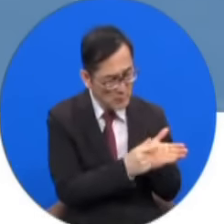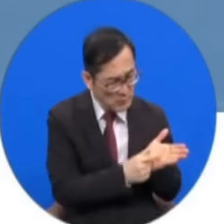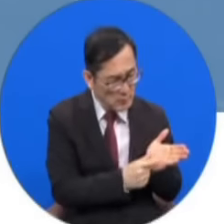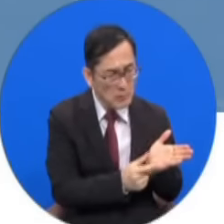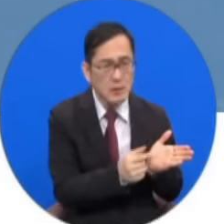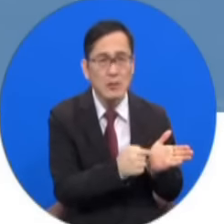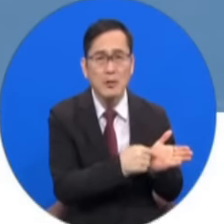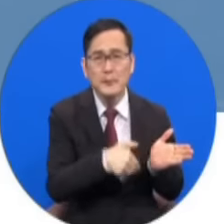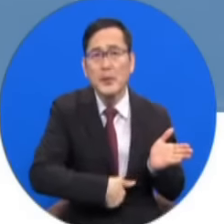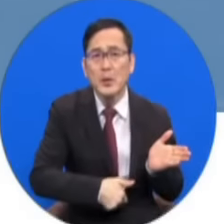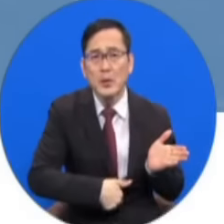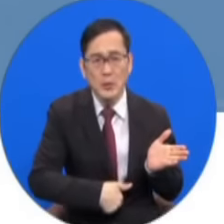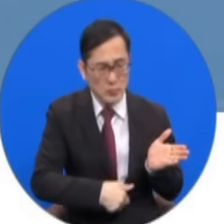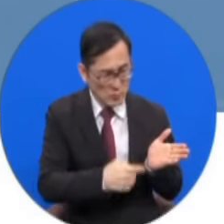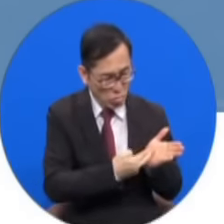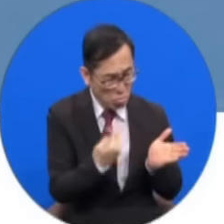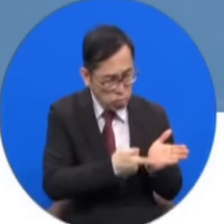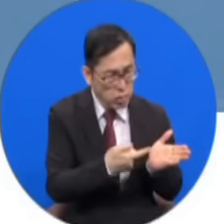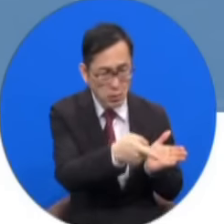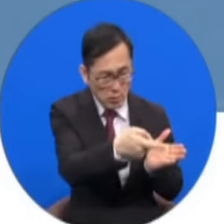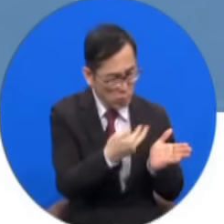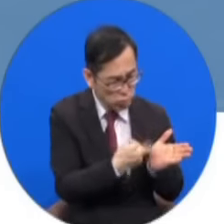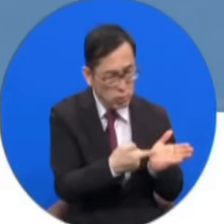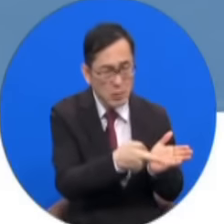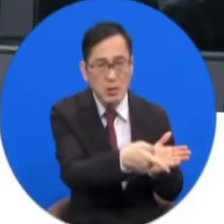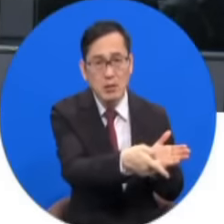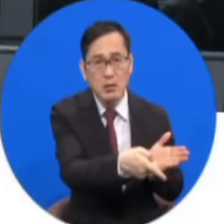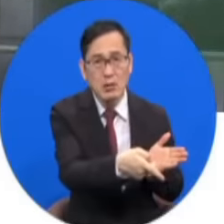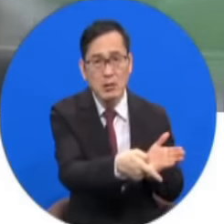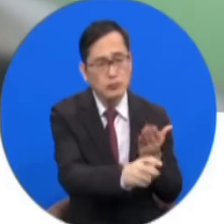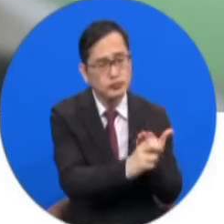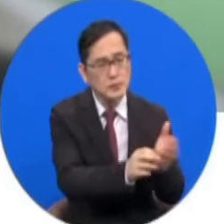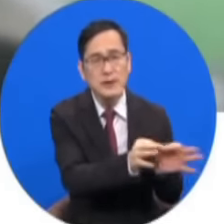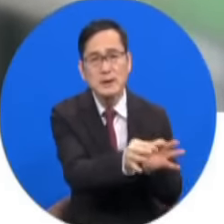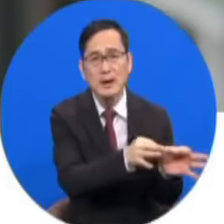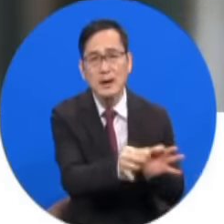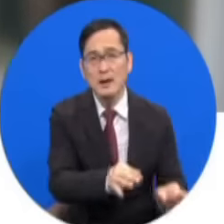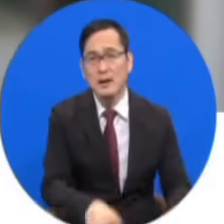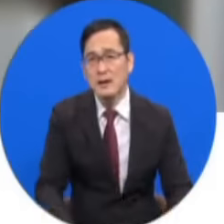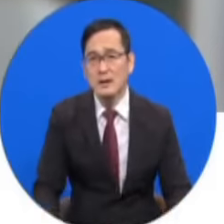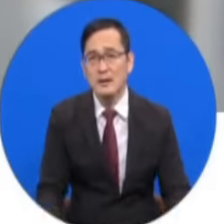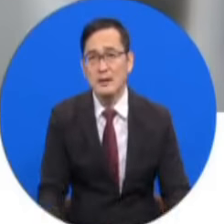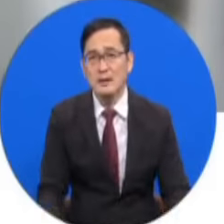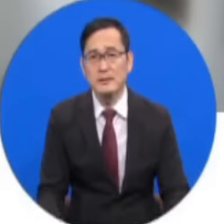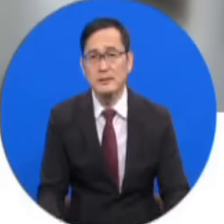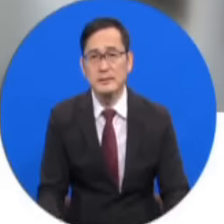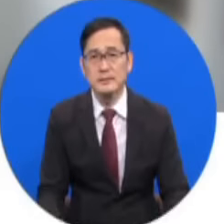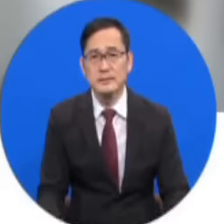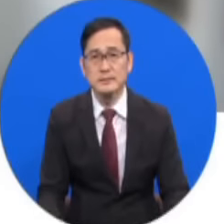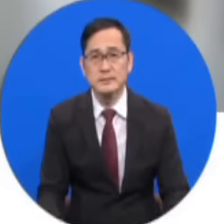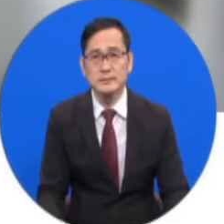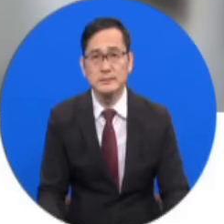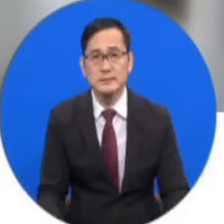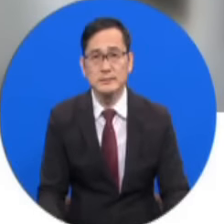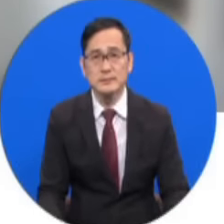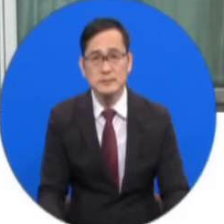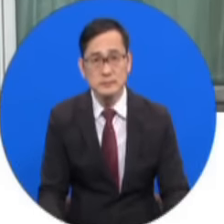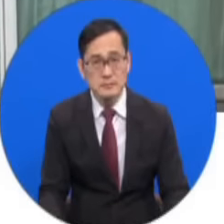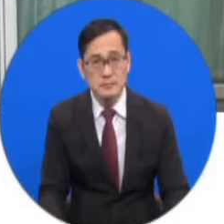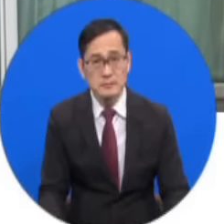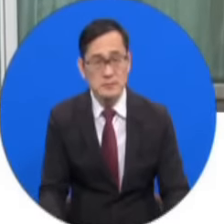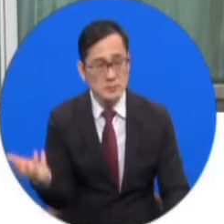숙박업을 운영했다면 그 숙박을 이용했던 분들이 나가고 갔을 때 그 청결 상태나 청소는 과연 누가